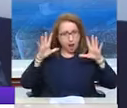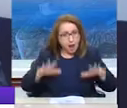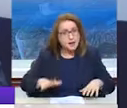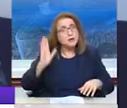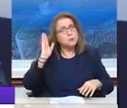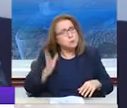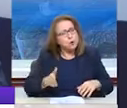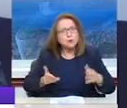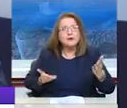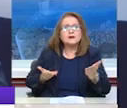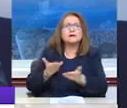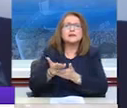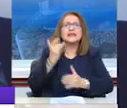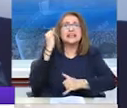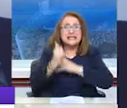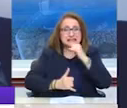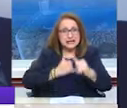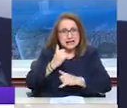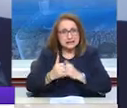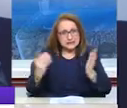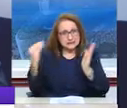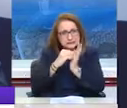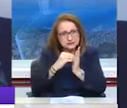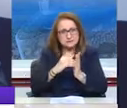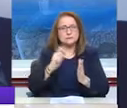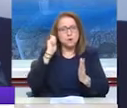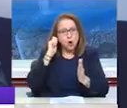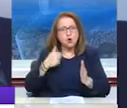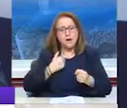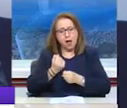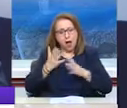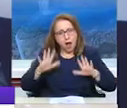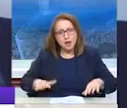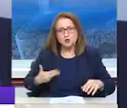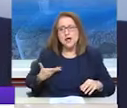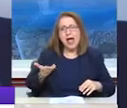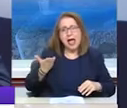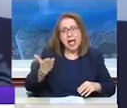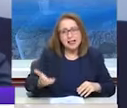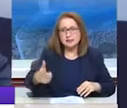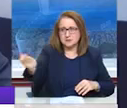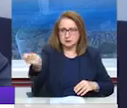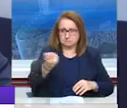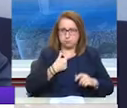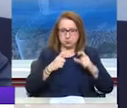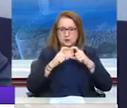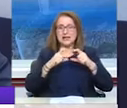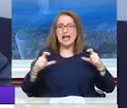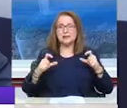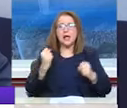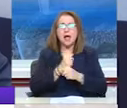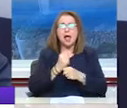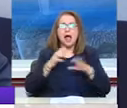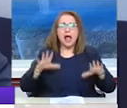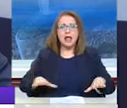ηλεκτρονικά να εγγράφονται στο Μητρό, να αποκτούν δελτίο ανεργίας και να υποβάλουν αίτηση για την τακτική επιδότησή τους χωρίς